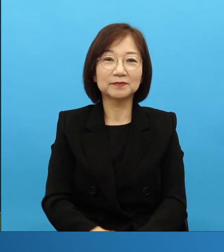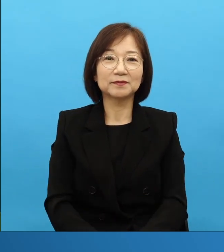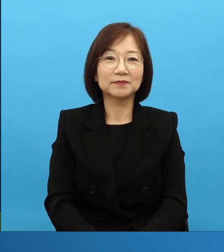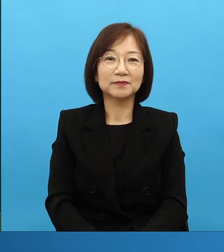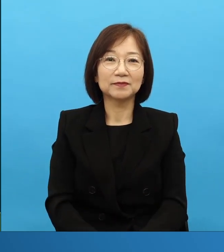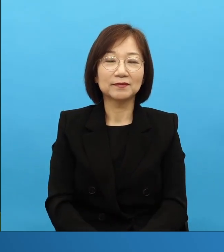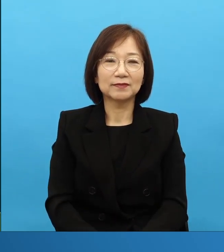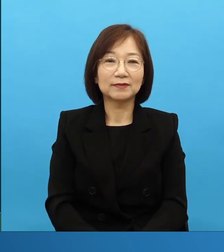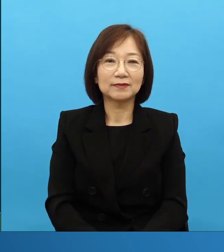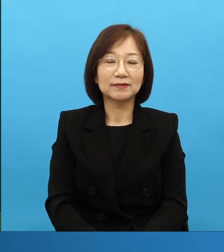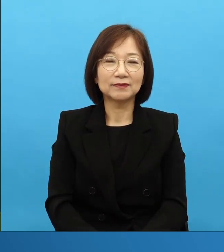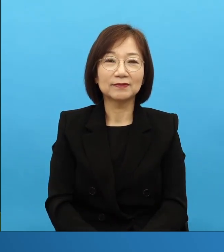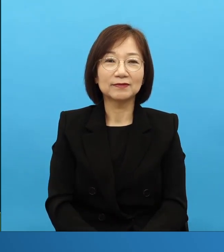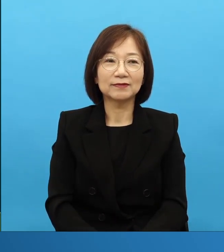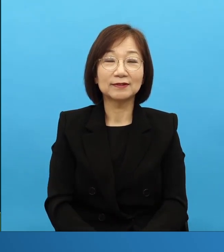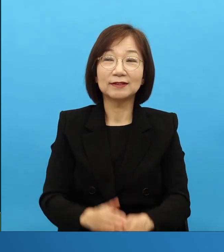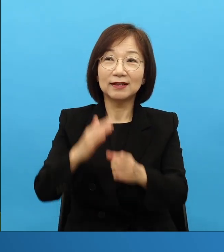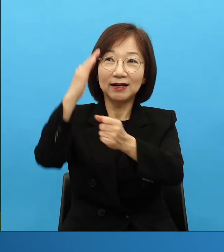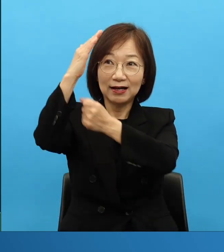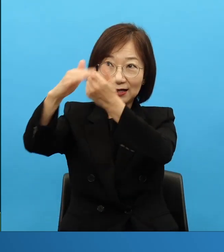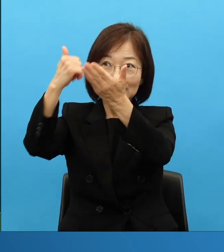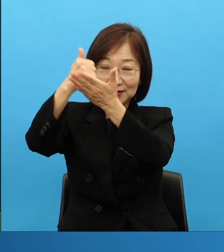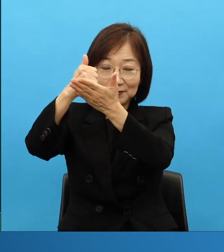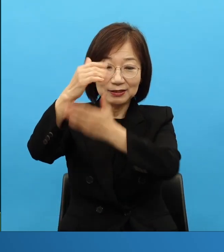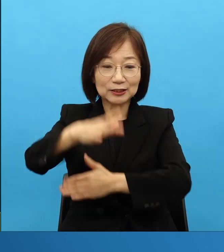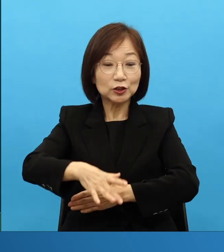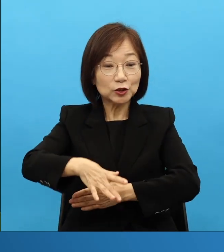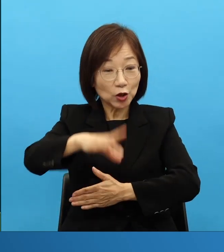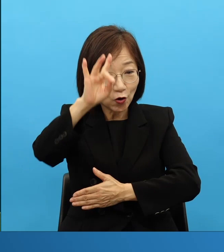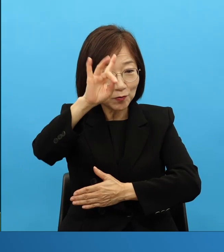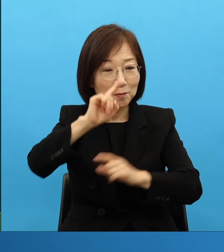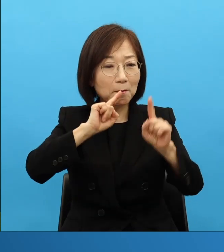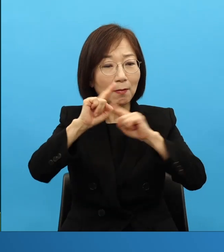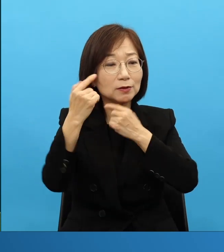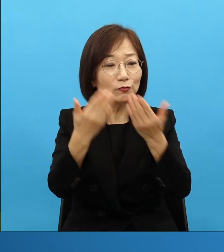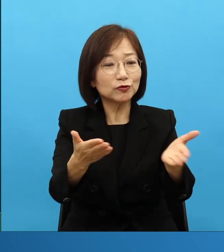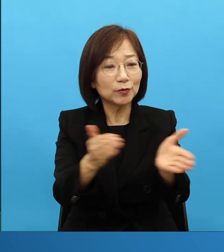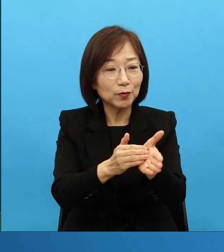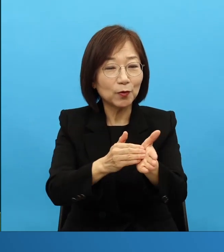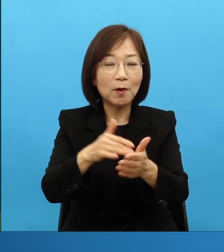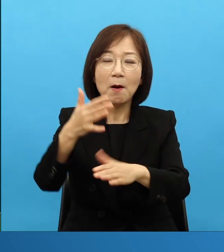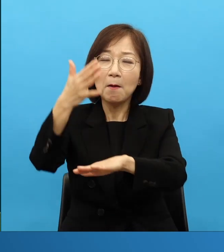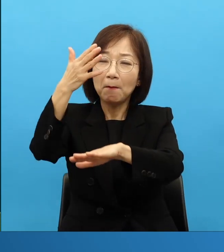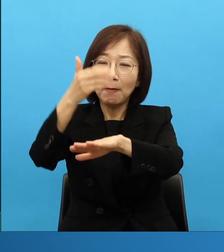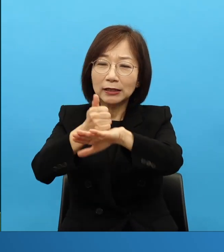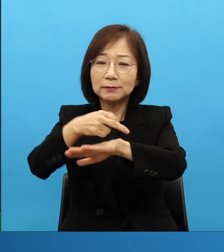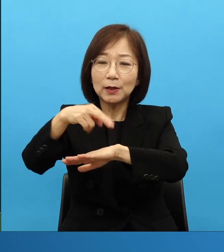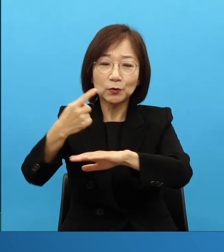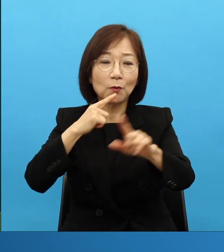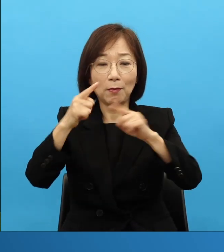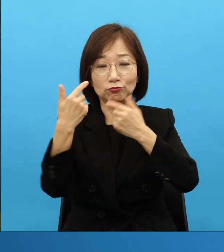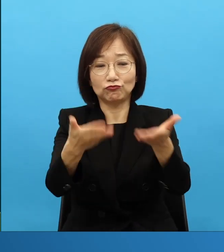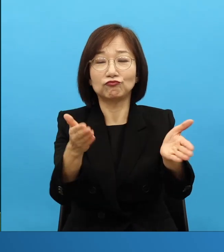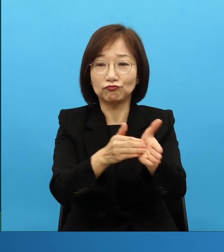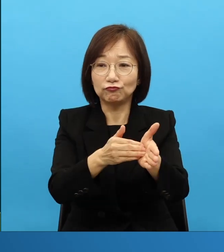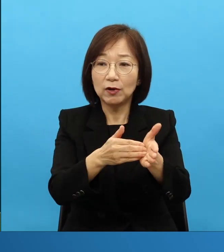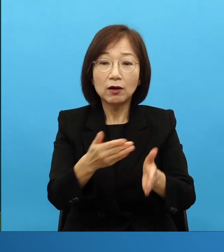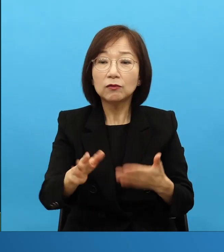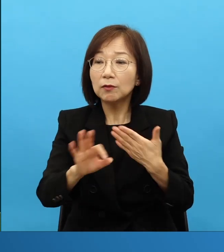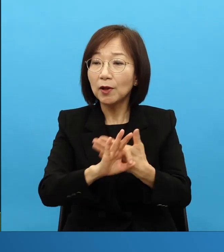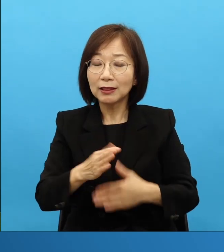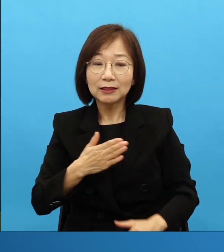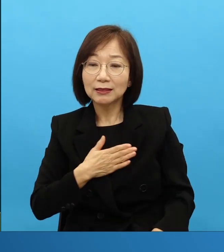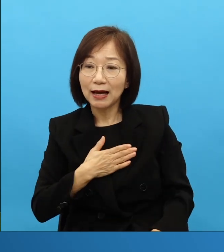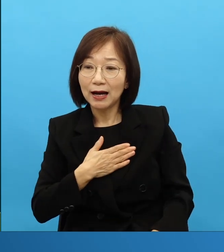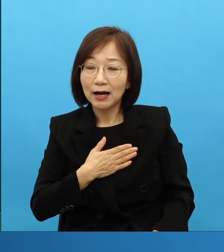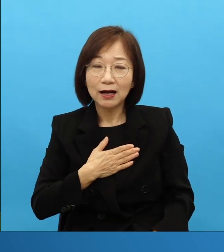말씀하셨고 마지막에도 말씀하셨는데 나는 어떤 사명을 가지고 기도해야 될 것이냐는 찾아야